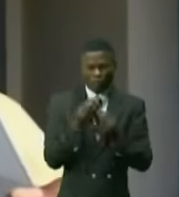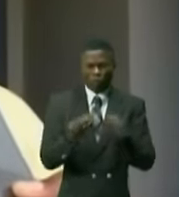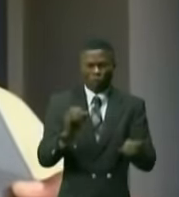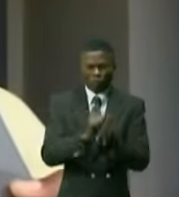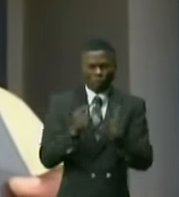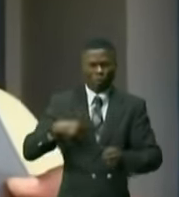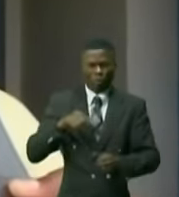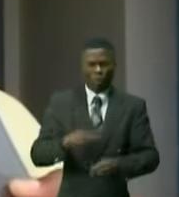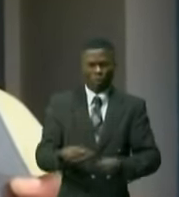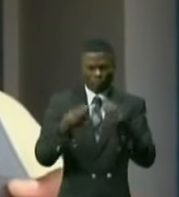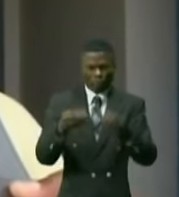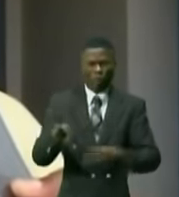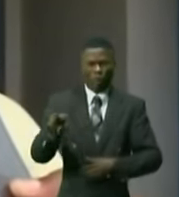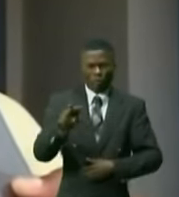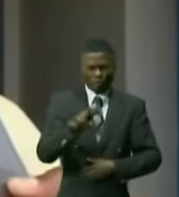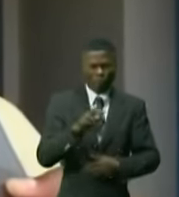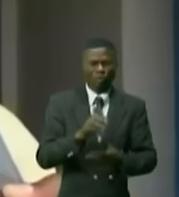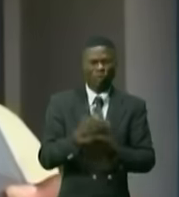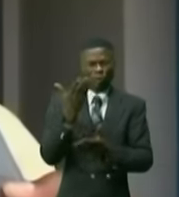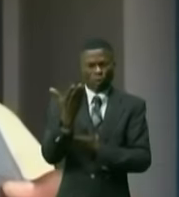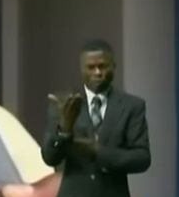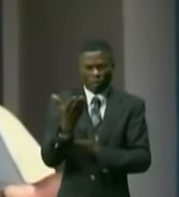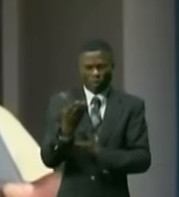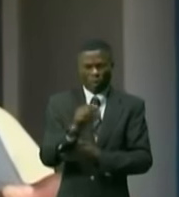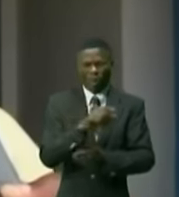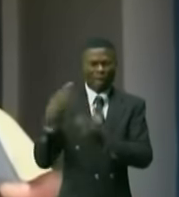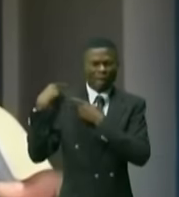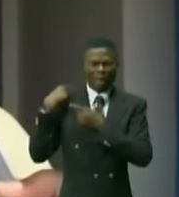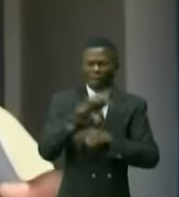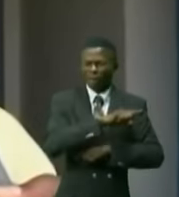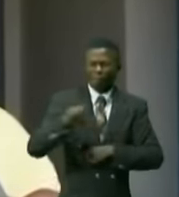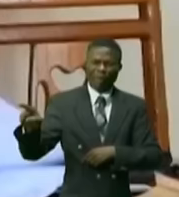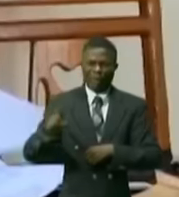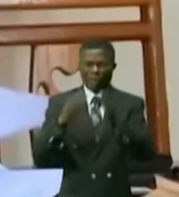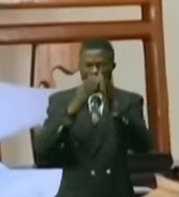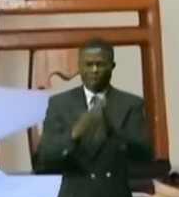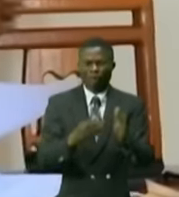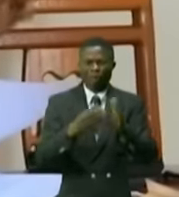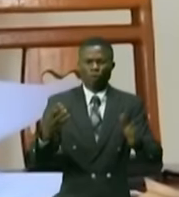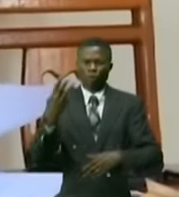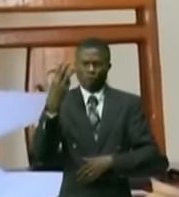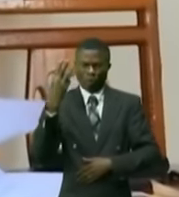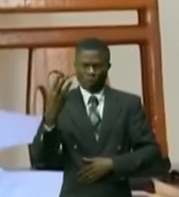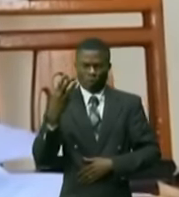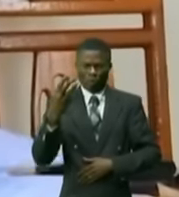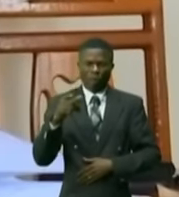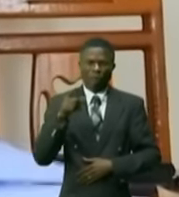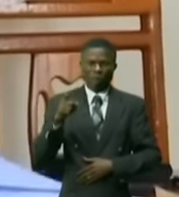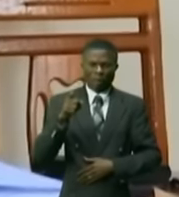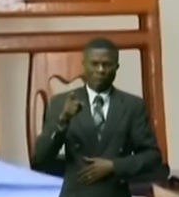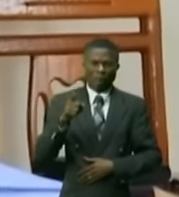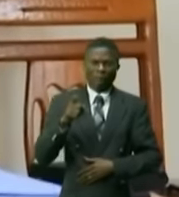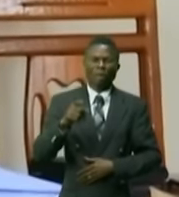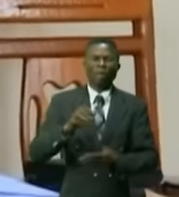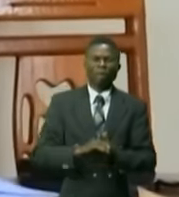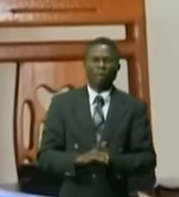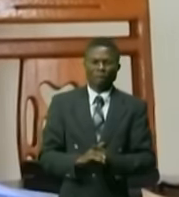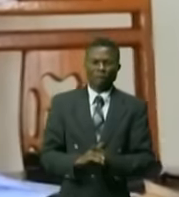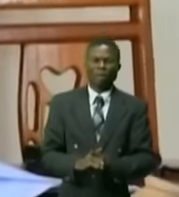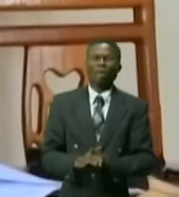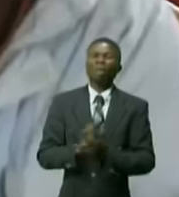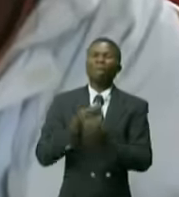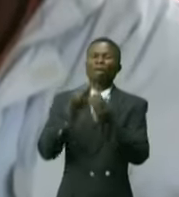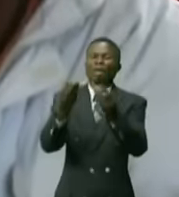s'élève à 44 963 dollars. Julien Paloukou a sur les champs apporté